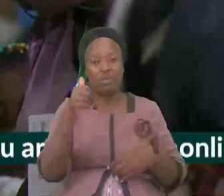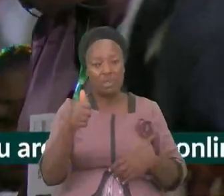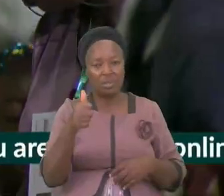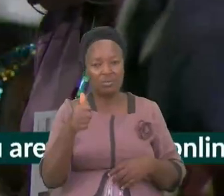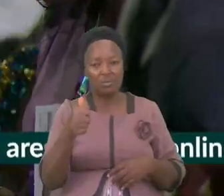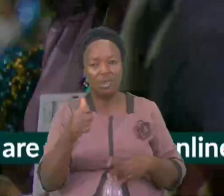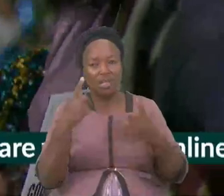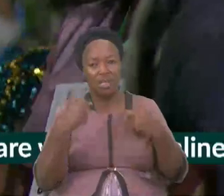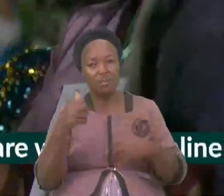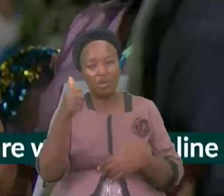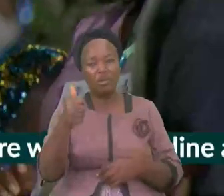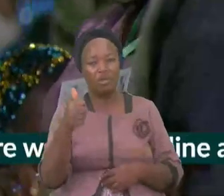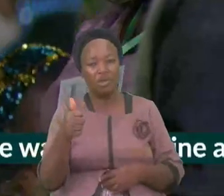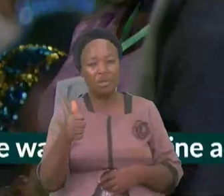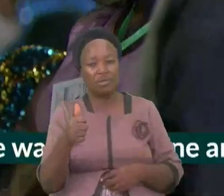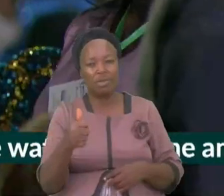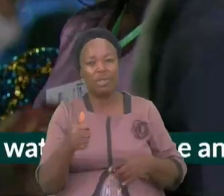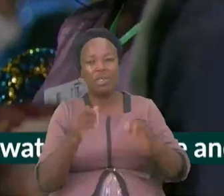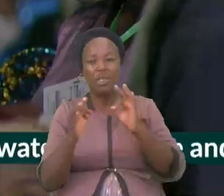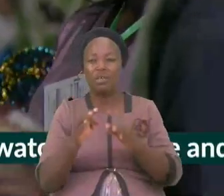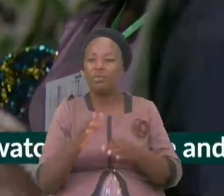joignable par la suite.